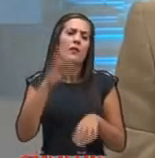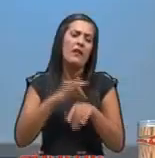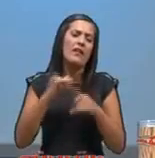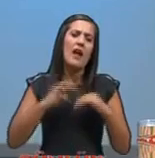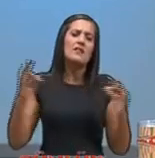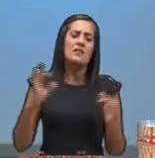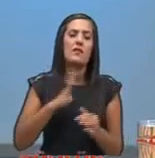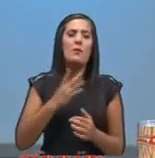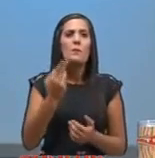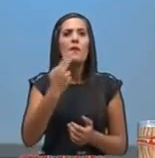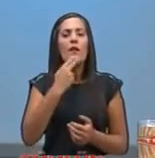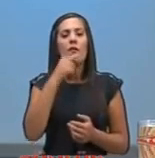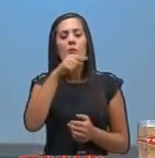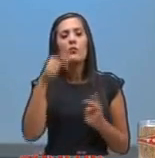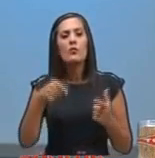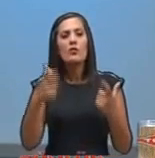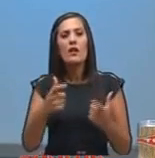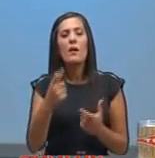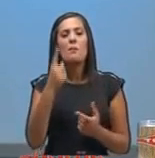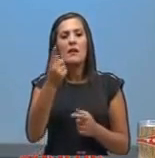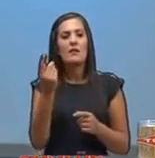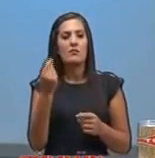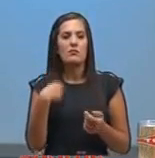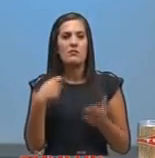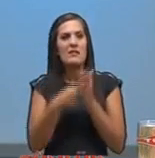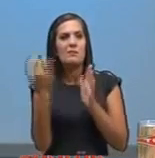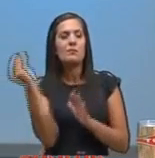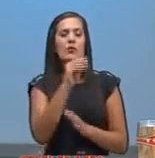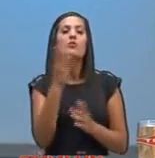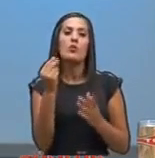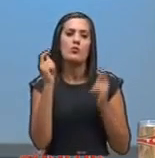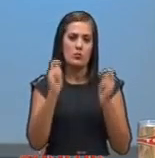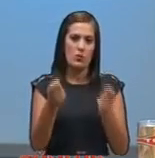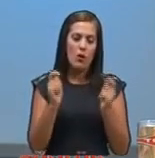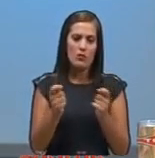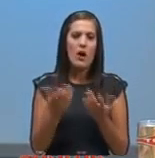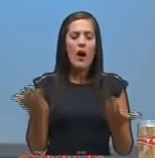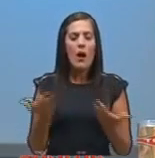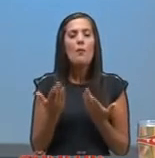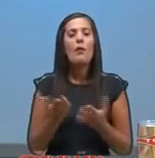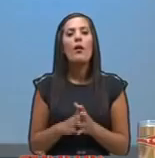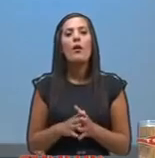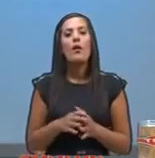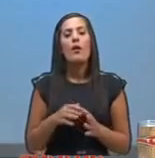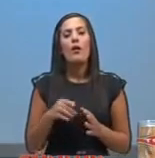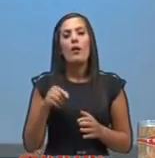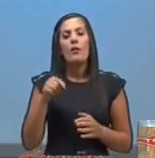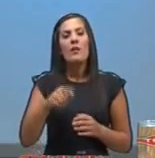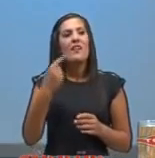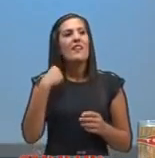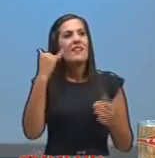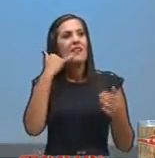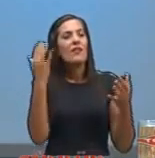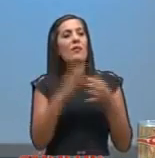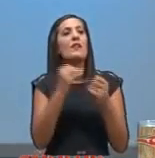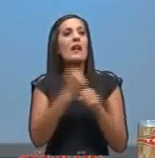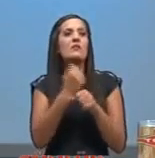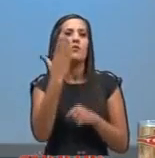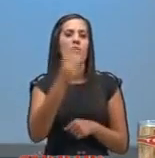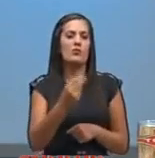Şimdi tabii hanımefendiye burada böyle bir teşhis falan, bu çok, çok zor. Zor tabii. Fakat tabii sanıyorum hatta değil artık, geçmiş